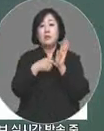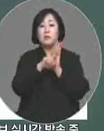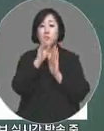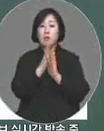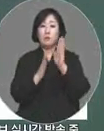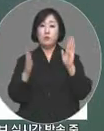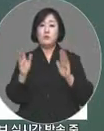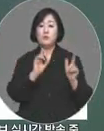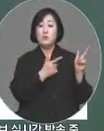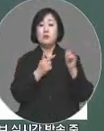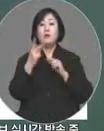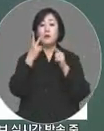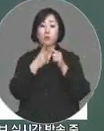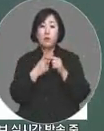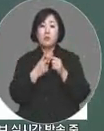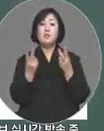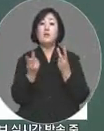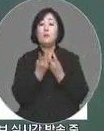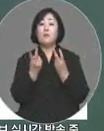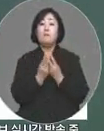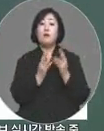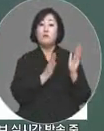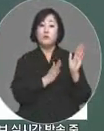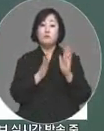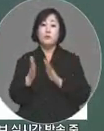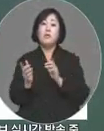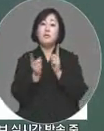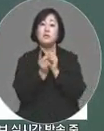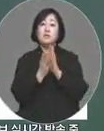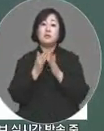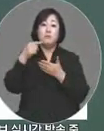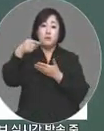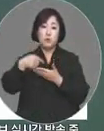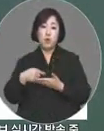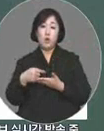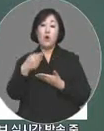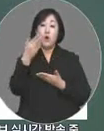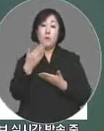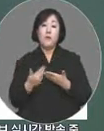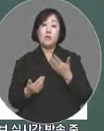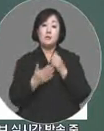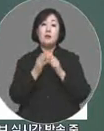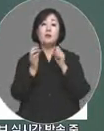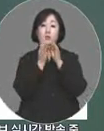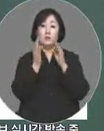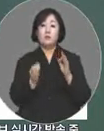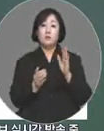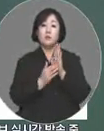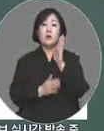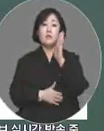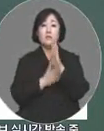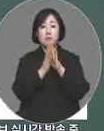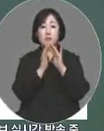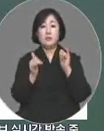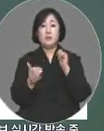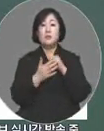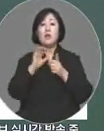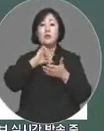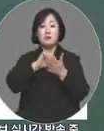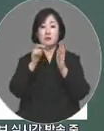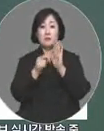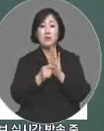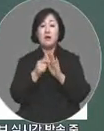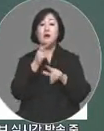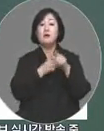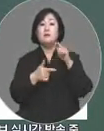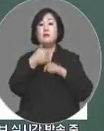가지 권고안을 적극 수용해 3월 중으로 울산 시민에게 가장